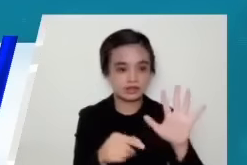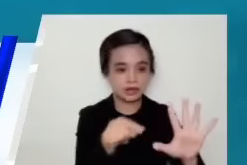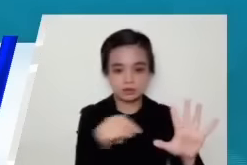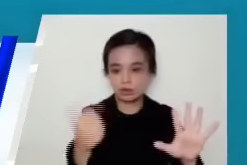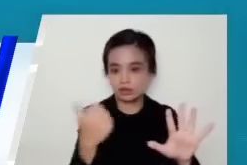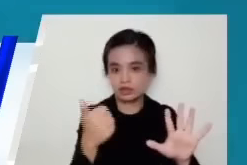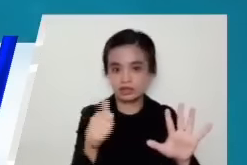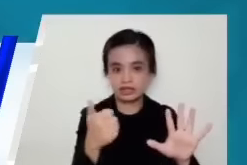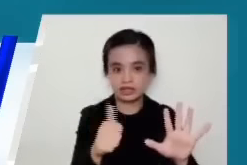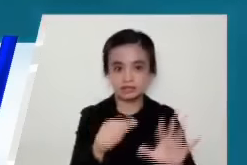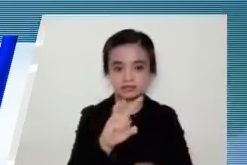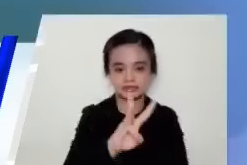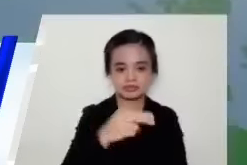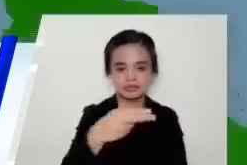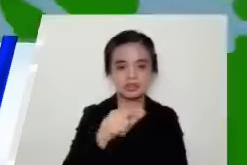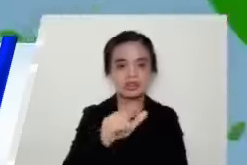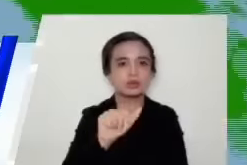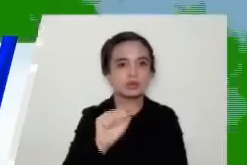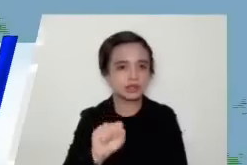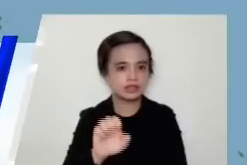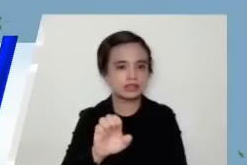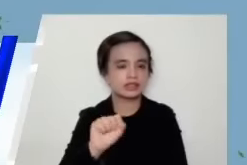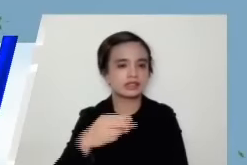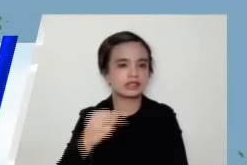o butanding.